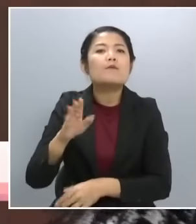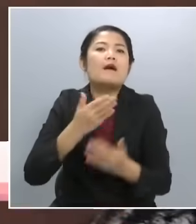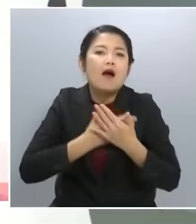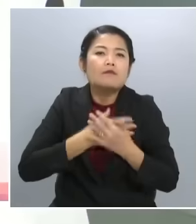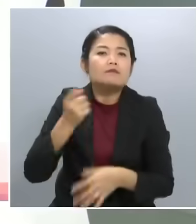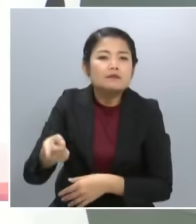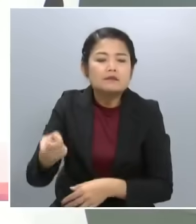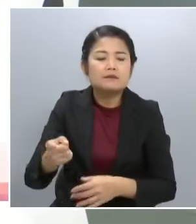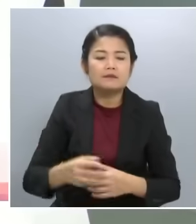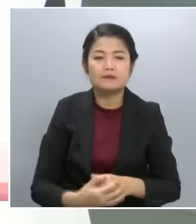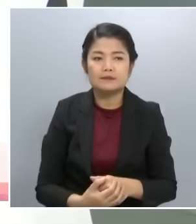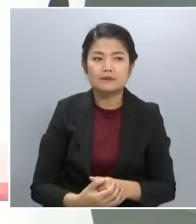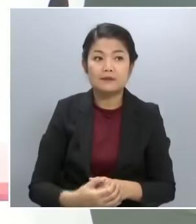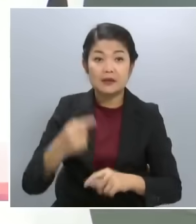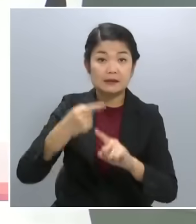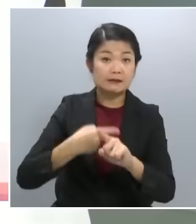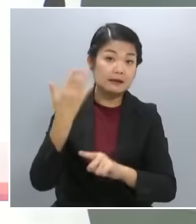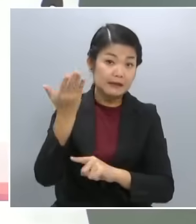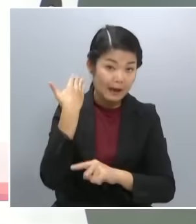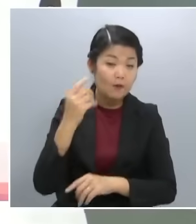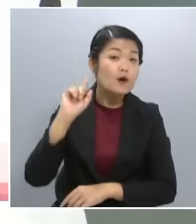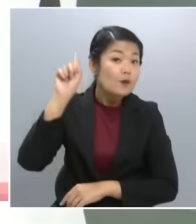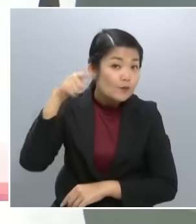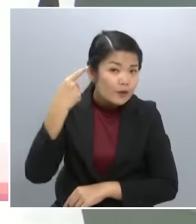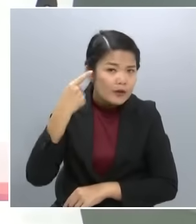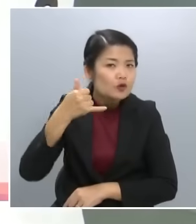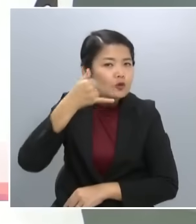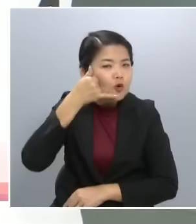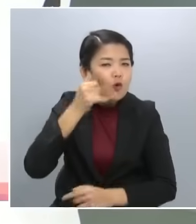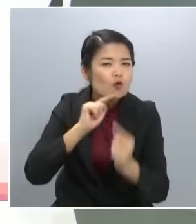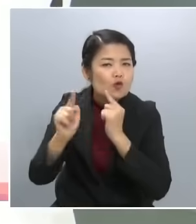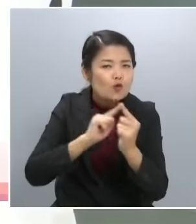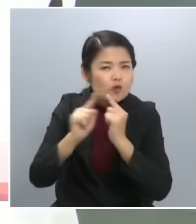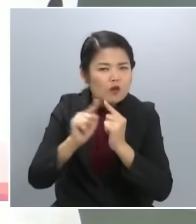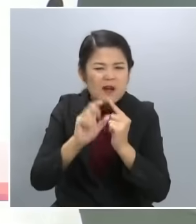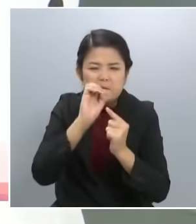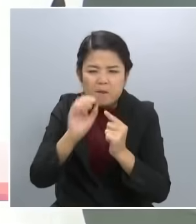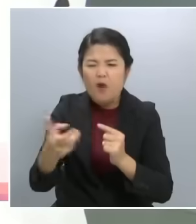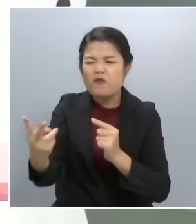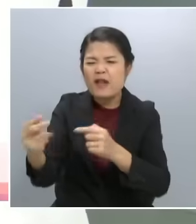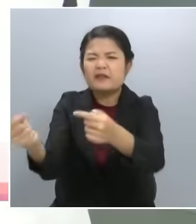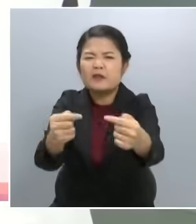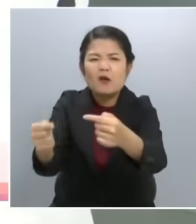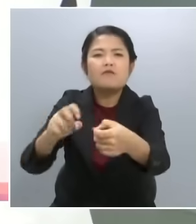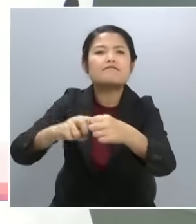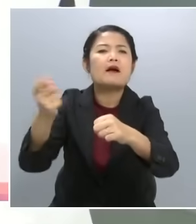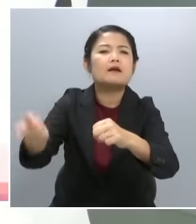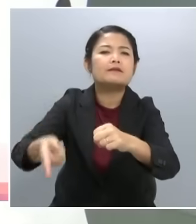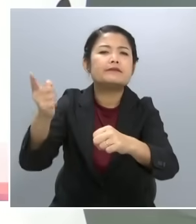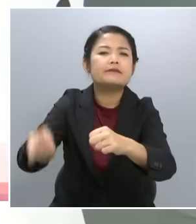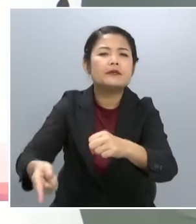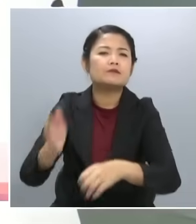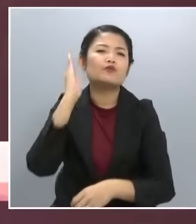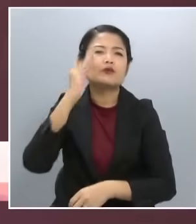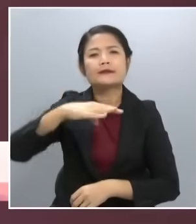ยังบอกได้ว่าเมื่อเดือนที่แล้วแพรวเนี่ยเคยโทรมาปรึกษาว่าทะเลาะกับโบ้เป็นเรื่องเดิมๆเลยเรื่องที่โบ้นั้นหึง